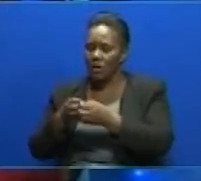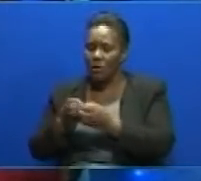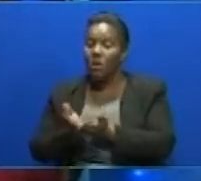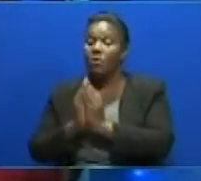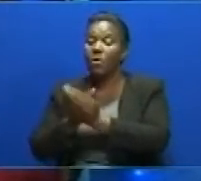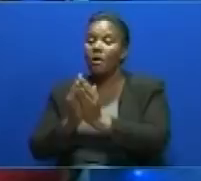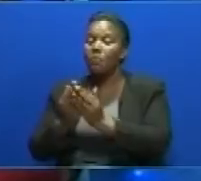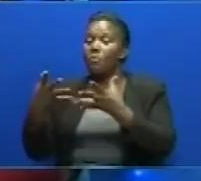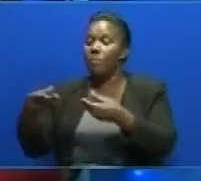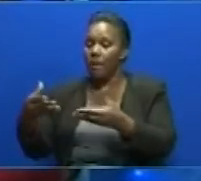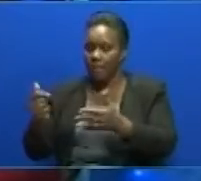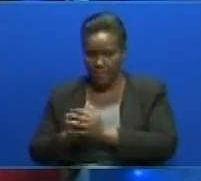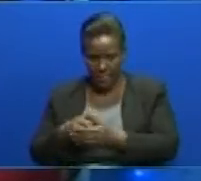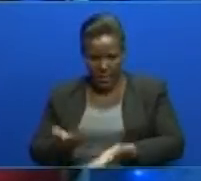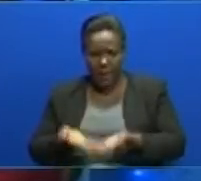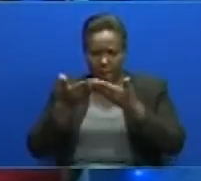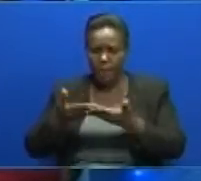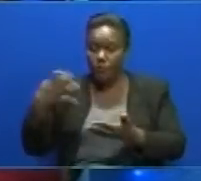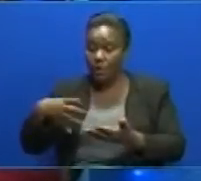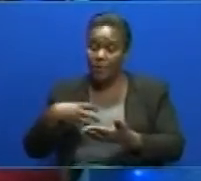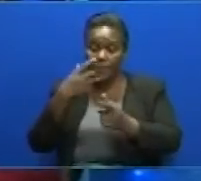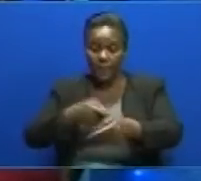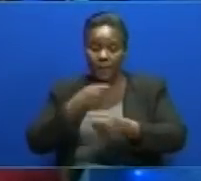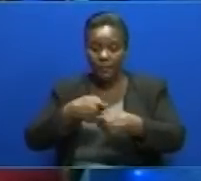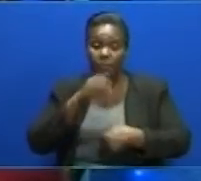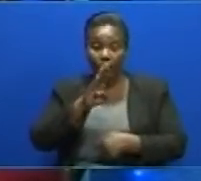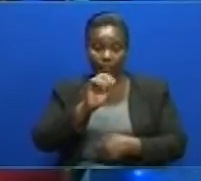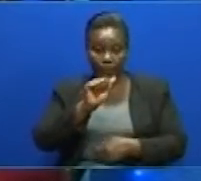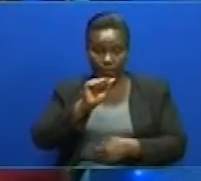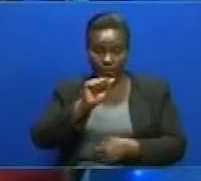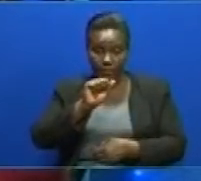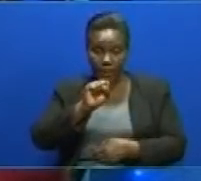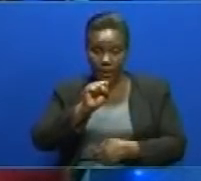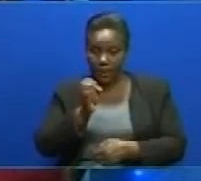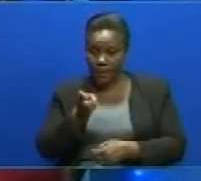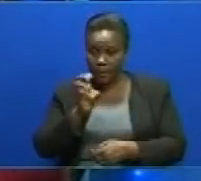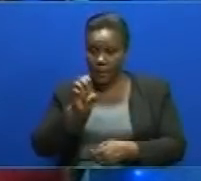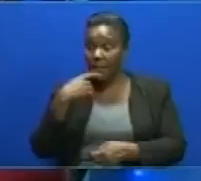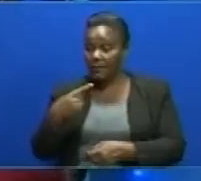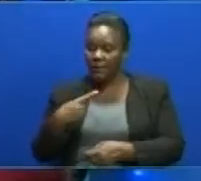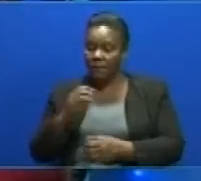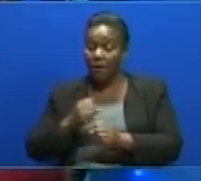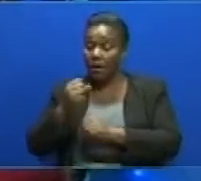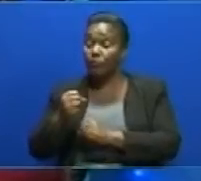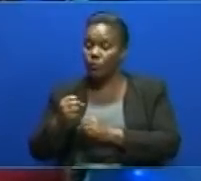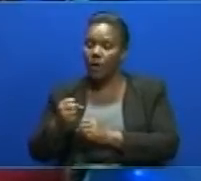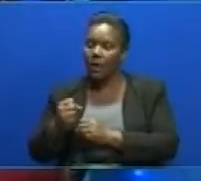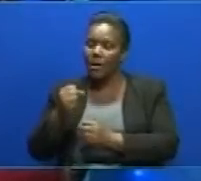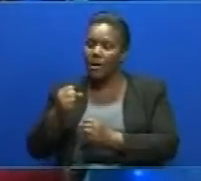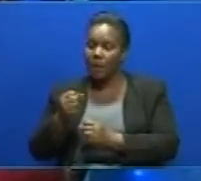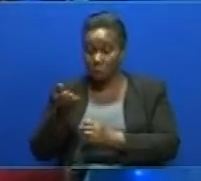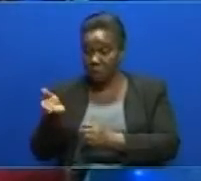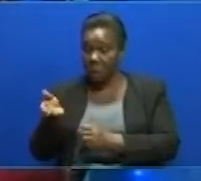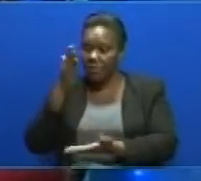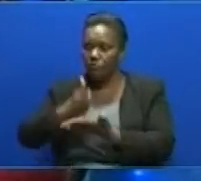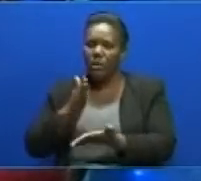pamba, Naibu Waziri wa Kilimo Hussein Bashi amesema hatua hiyo ni muendelezo wa kuweka mazingira bora na kuhakikisha kila